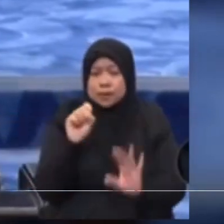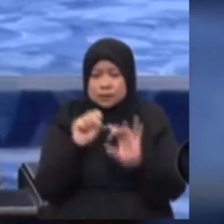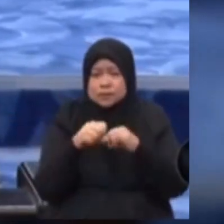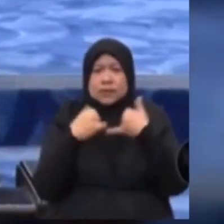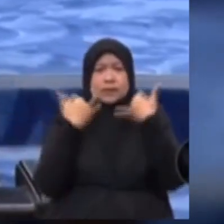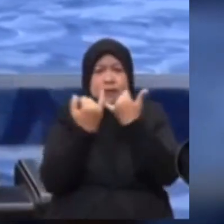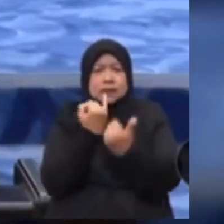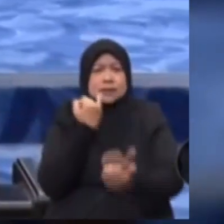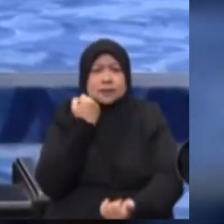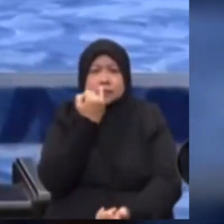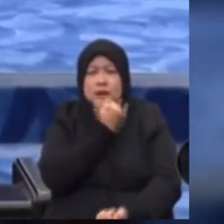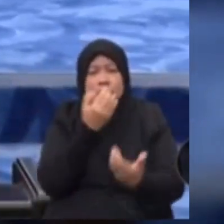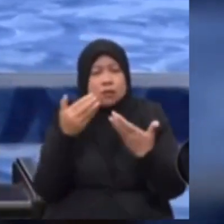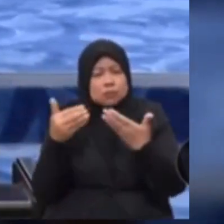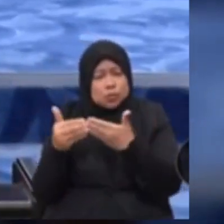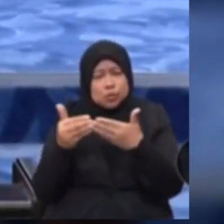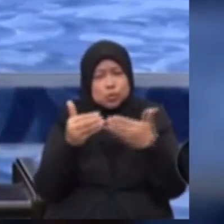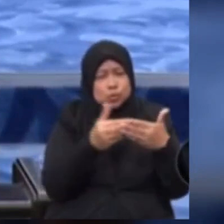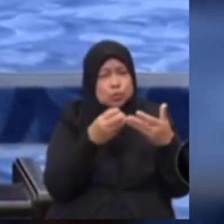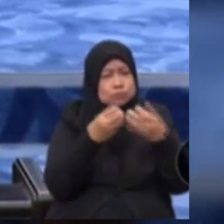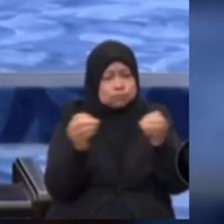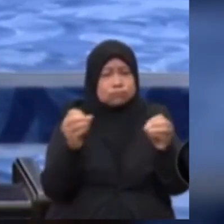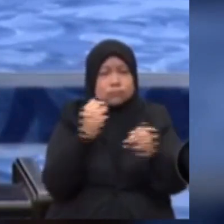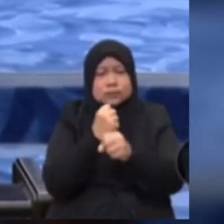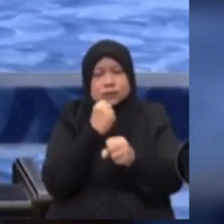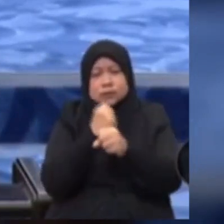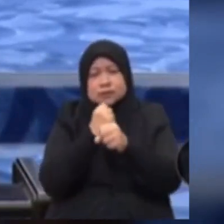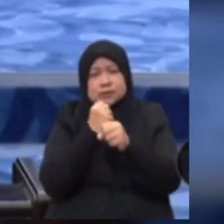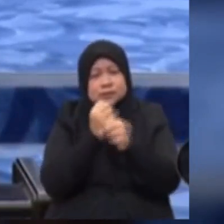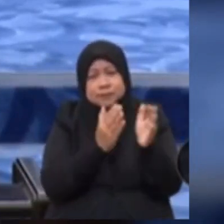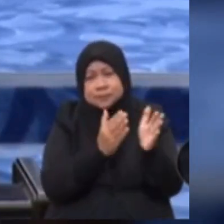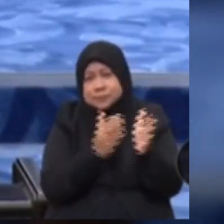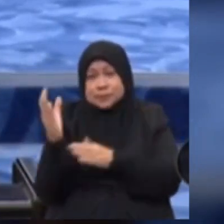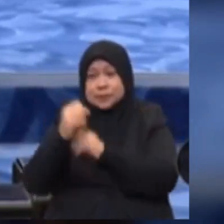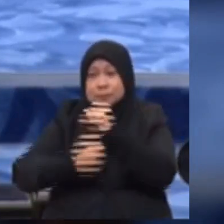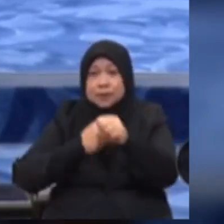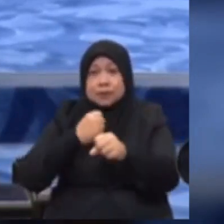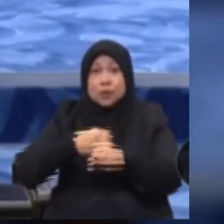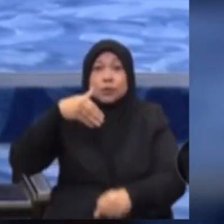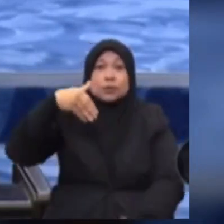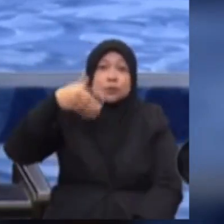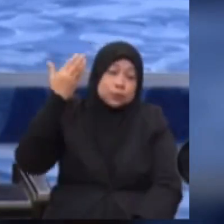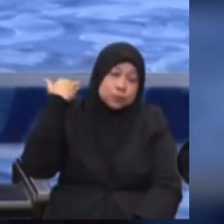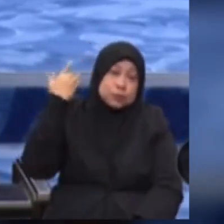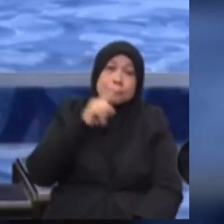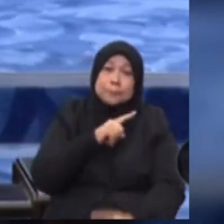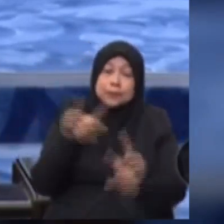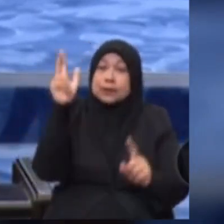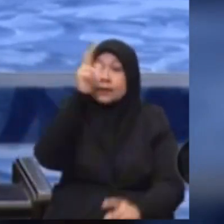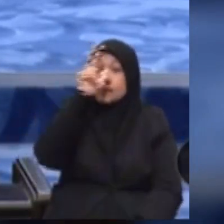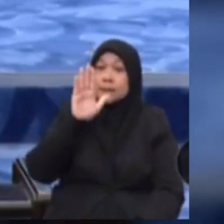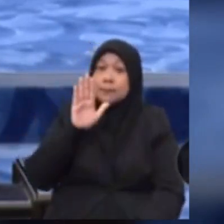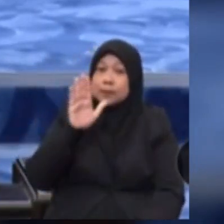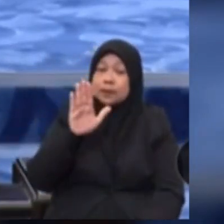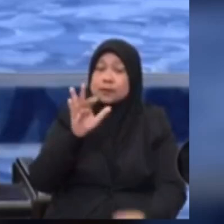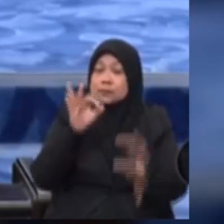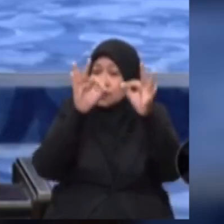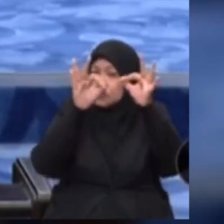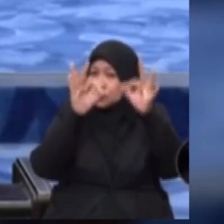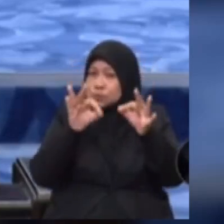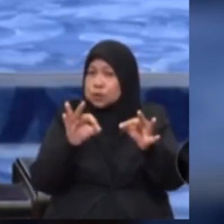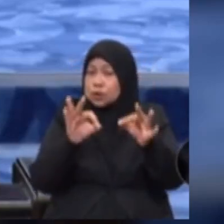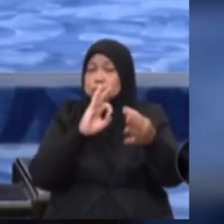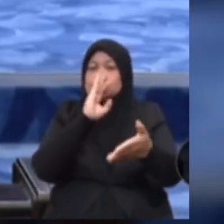syarikat Israel terus operasi sehingga tahun lalu. Hanya kerajaan madani yang memutuskan